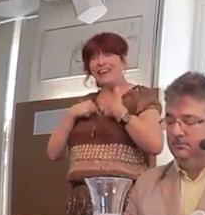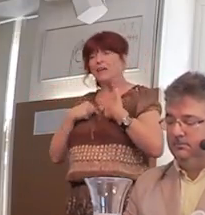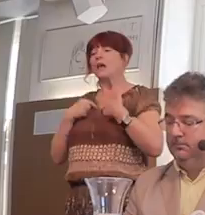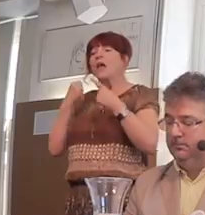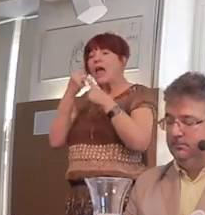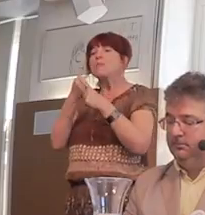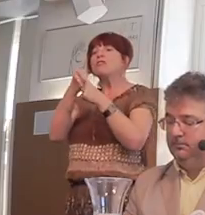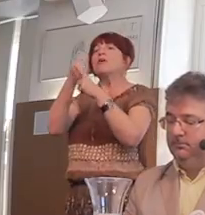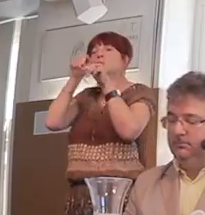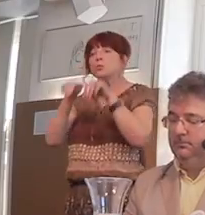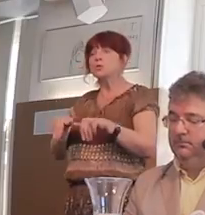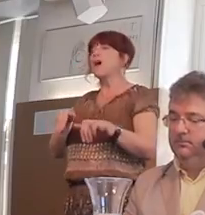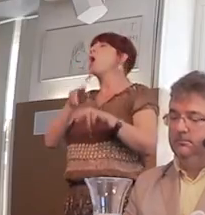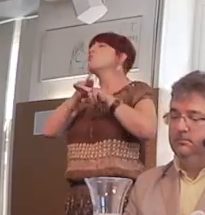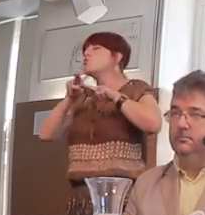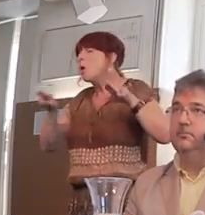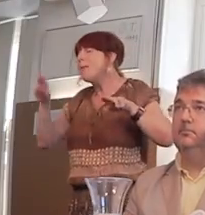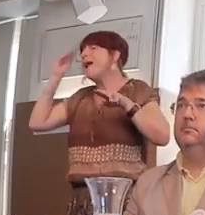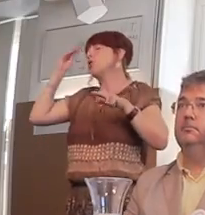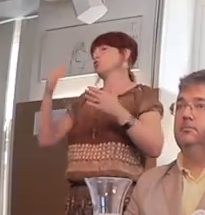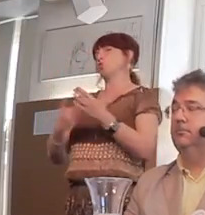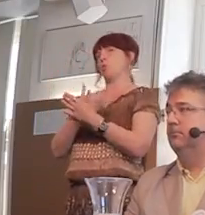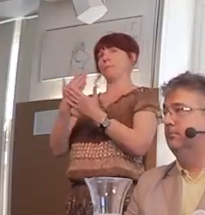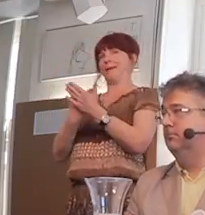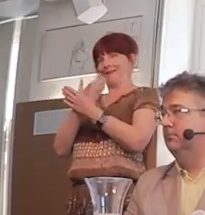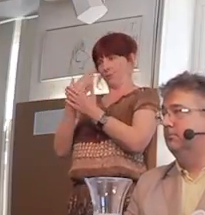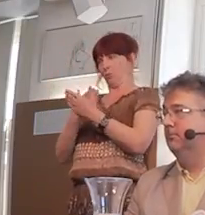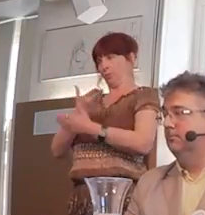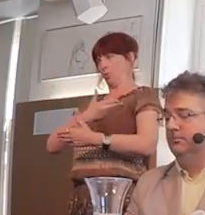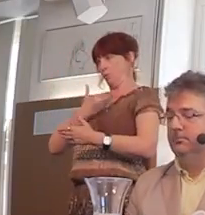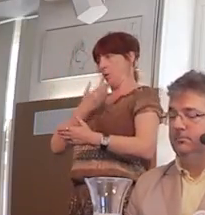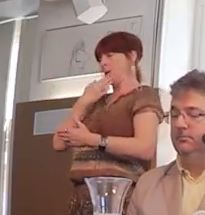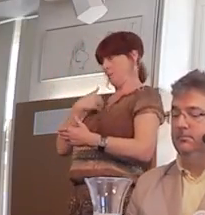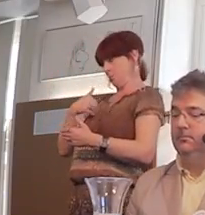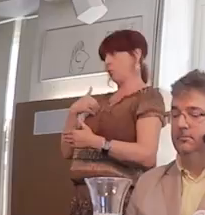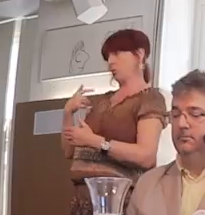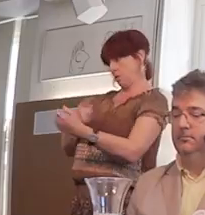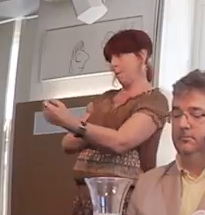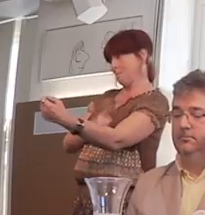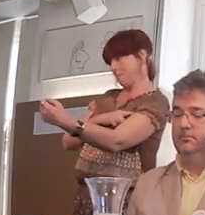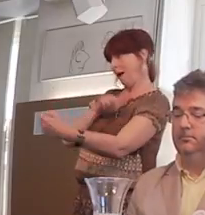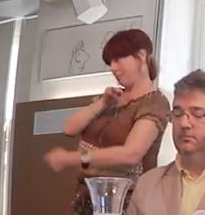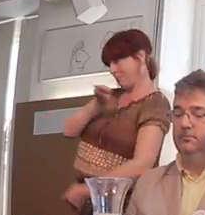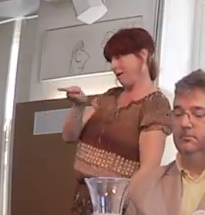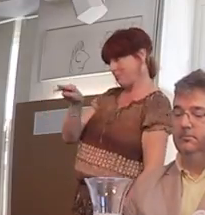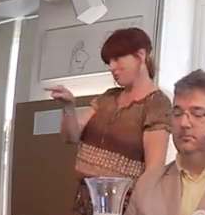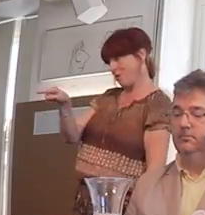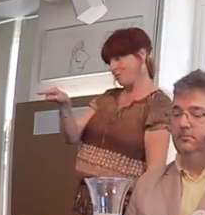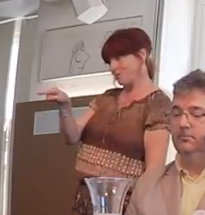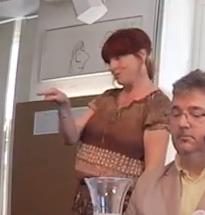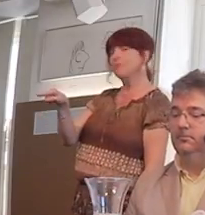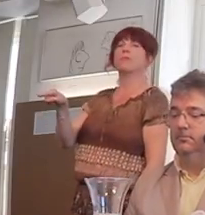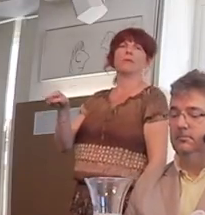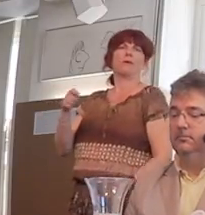normale Schulbildung kriege und ich schaue hier Martin Nachtstädter relativ direkt und klar an, dann